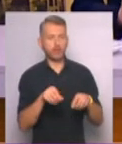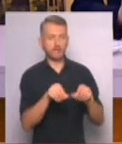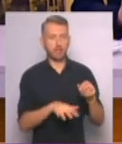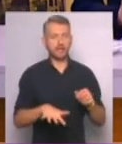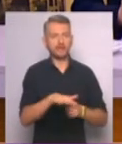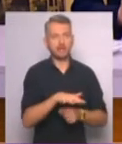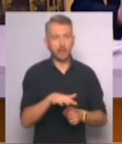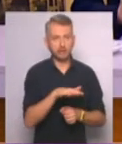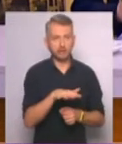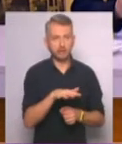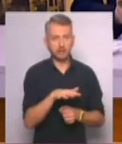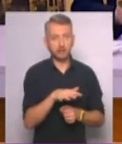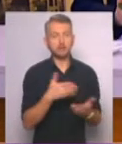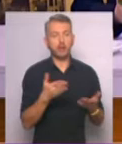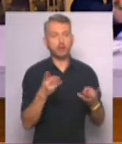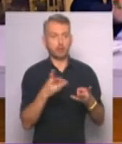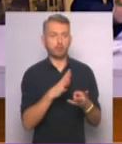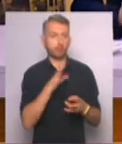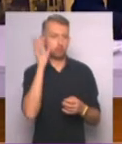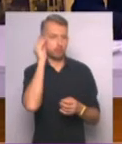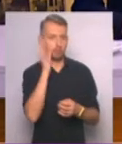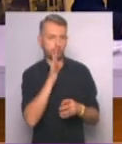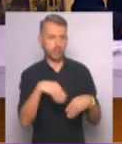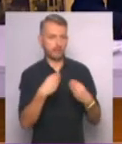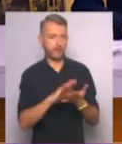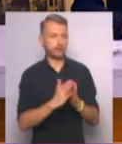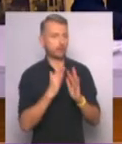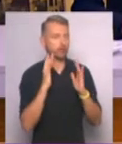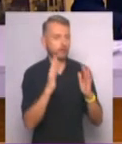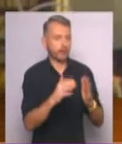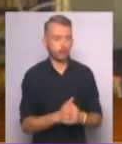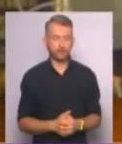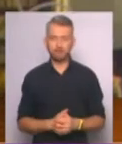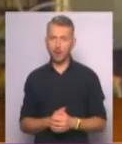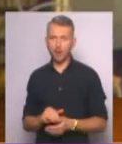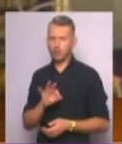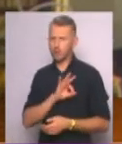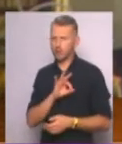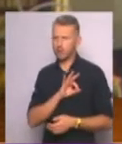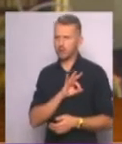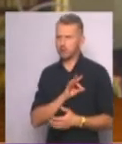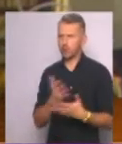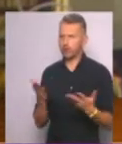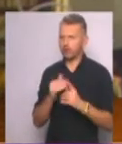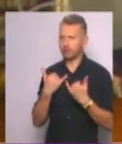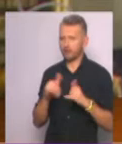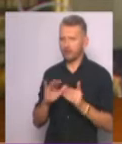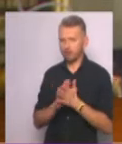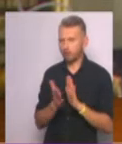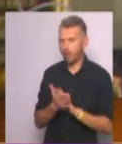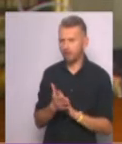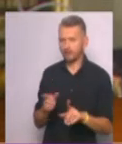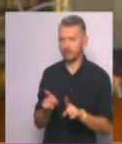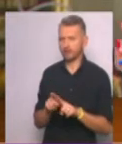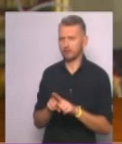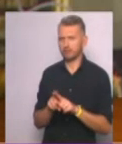яке варто було б зважати при наданні статусу сквера. Ну так, юридично якась дуже така дивна ситуація, дійсно, така